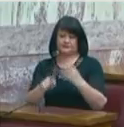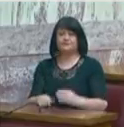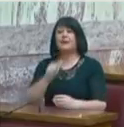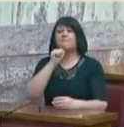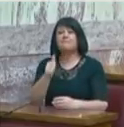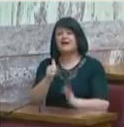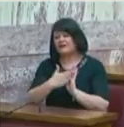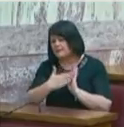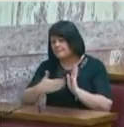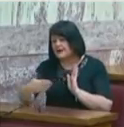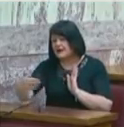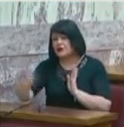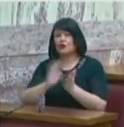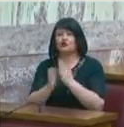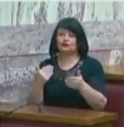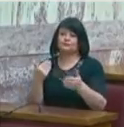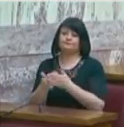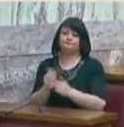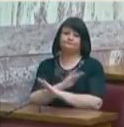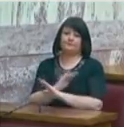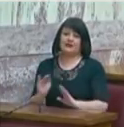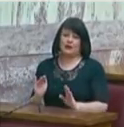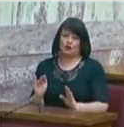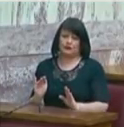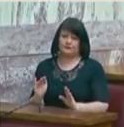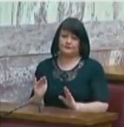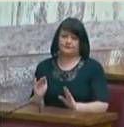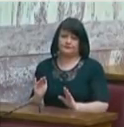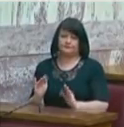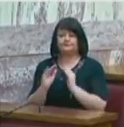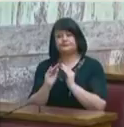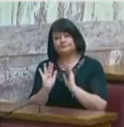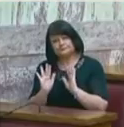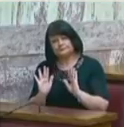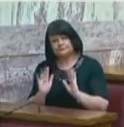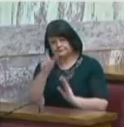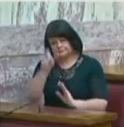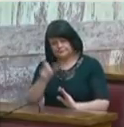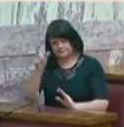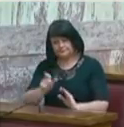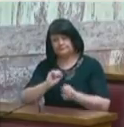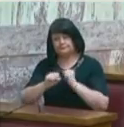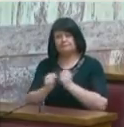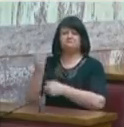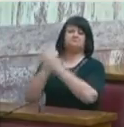χώρα όμως τελειώνει μια και καλή. Ήσυχα, όσο και αν προσπαθήσετε να γυρίσετε τη χώρα